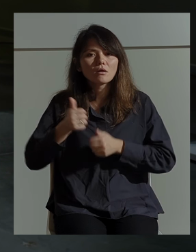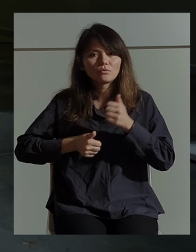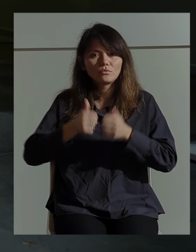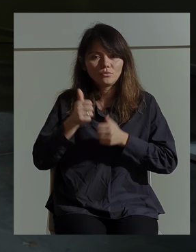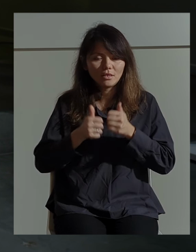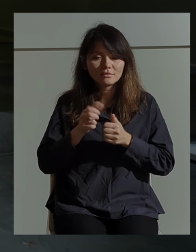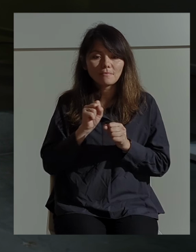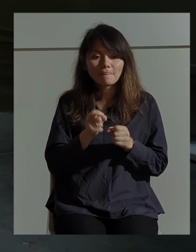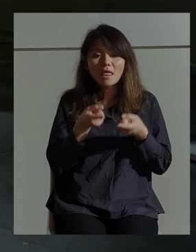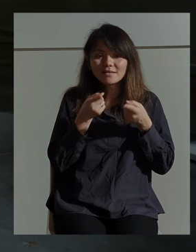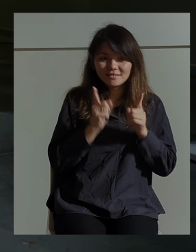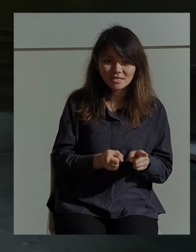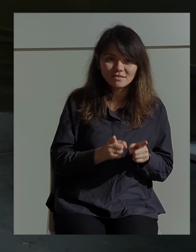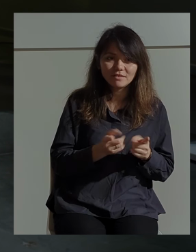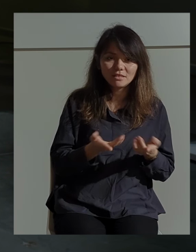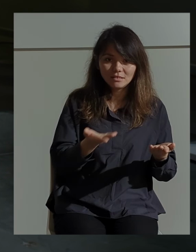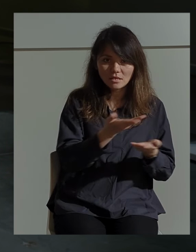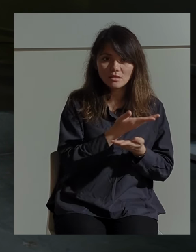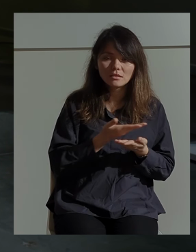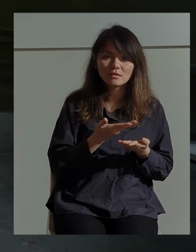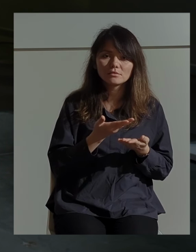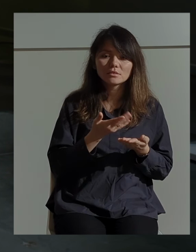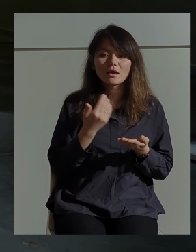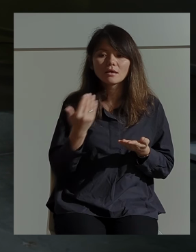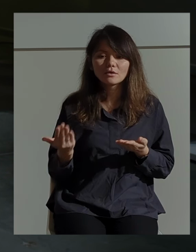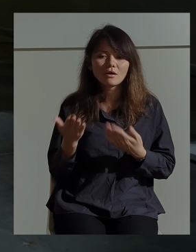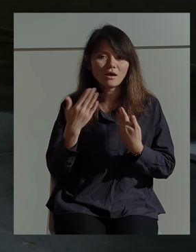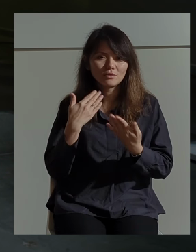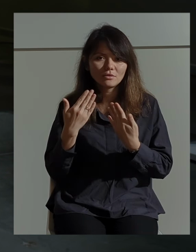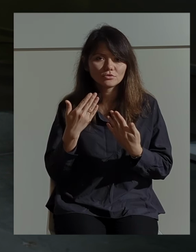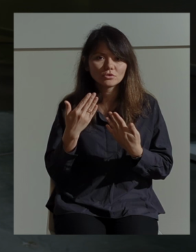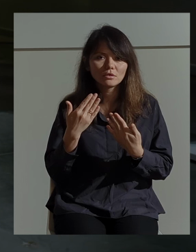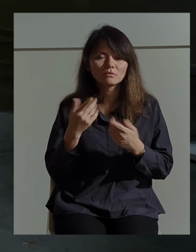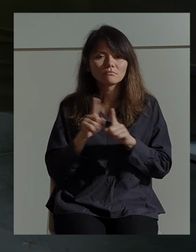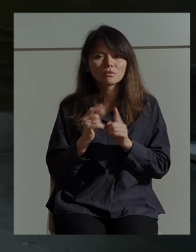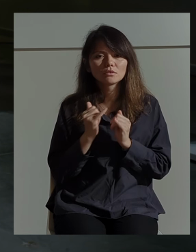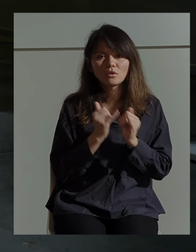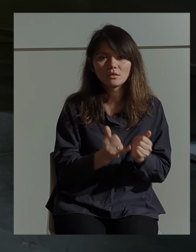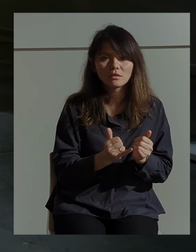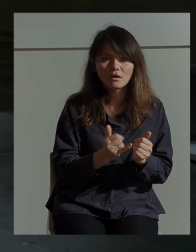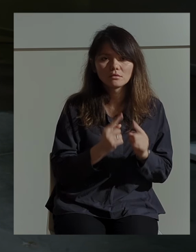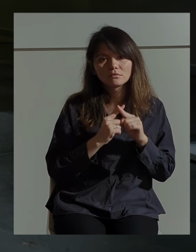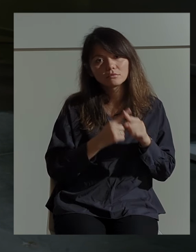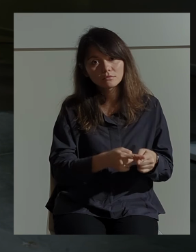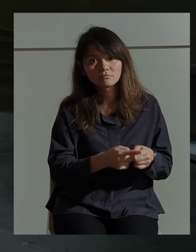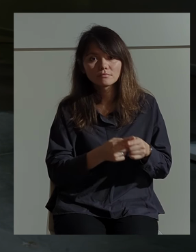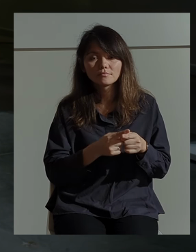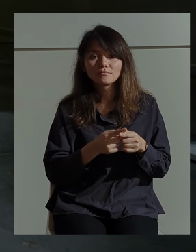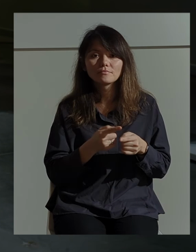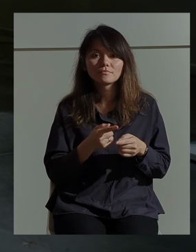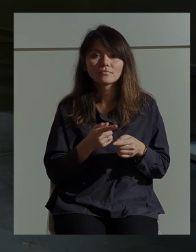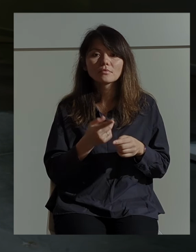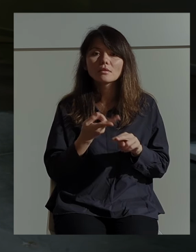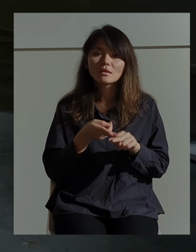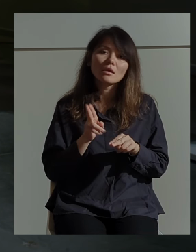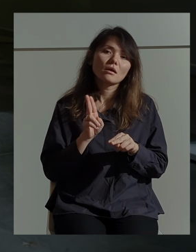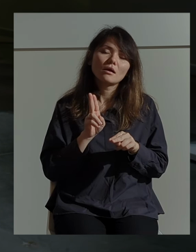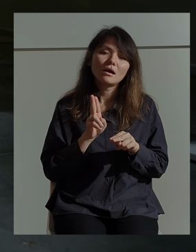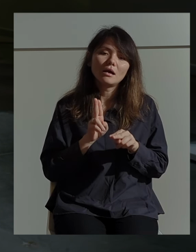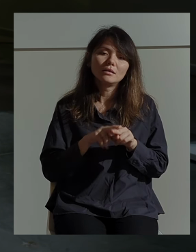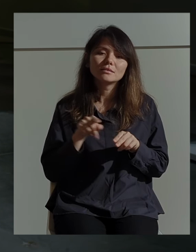действительности в реальности их отношение Солидарность то есть они в действительности скажем